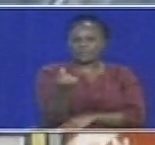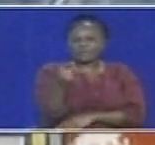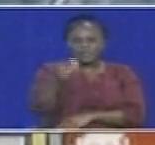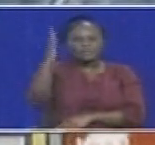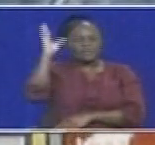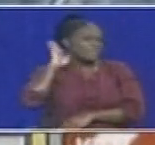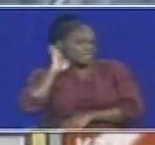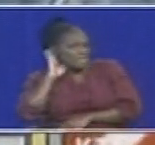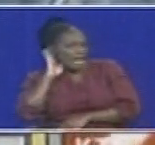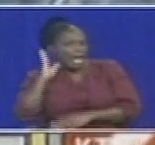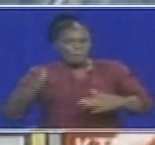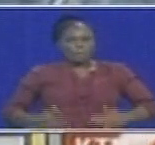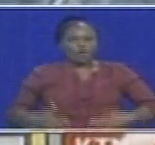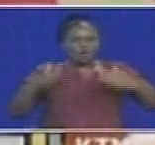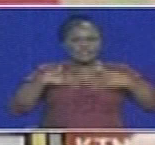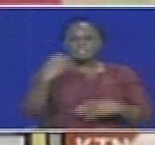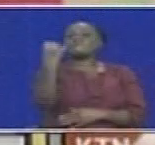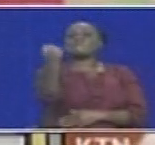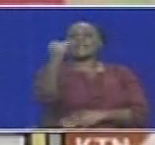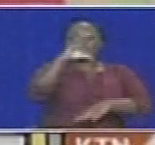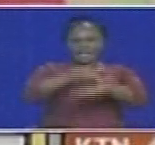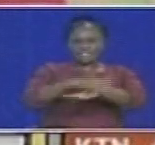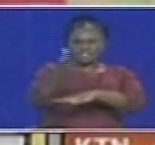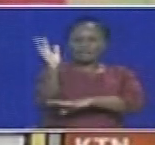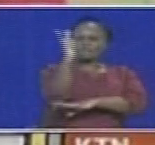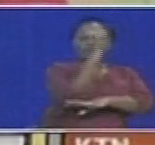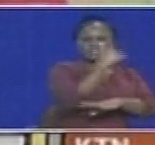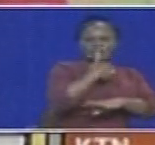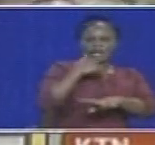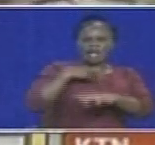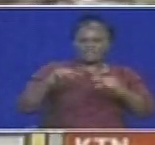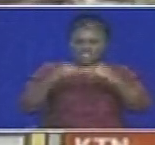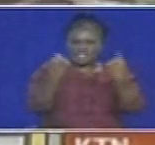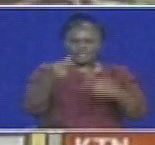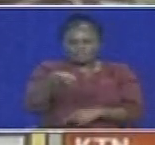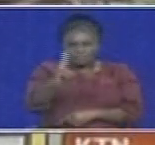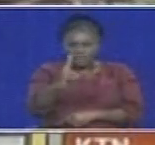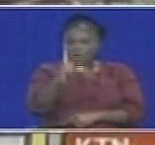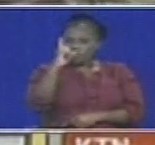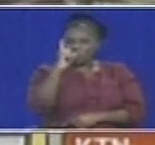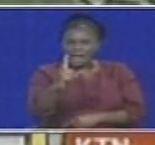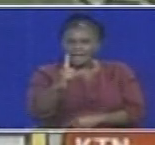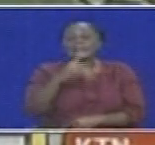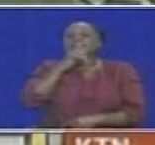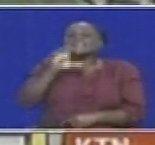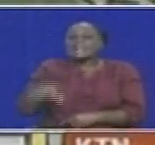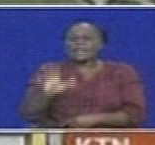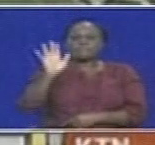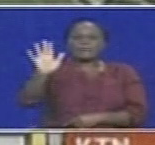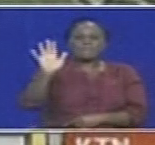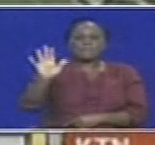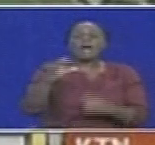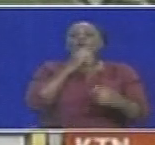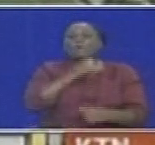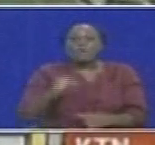akafahamishwa kwamba maiti tano zilikuwa zimepatikana msituni zikiwa na majeraha ya risasi, na moja ilikuwa ya mwanae aliyekuwa na umri